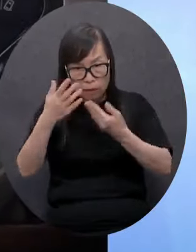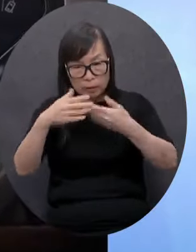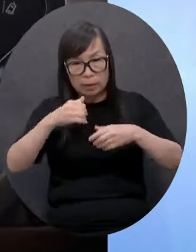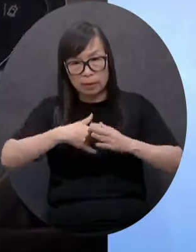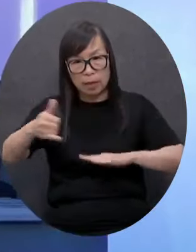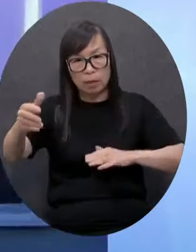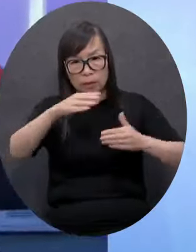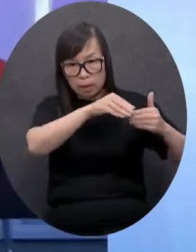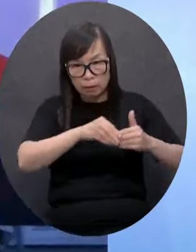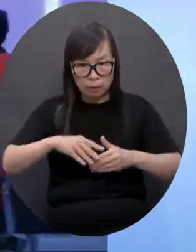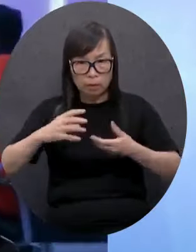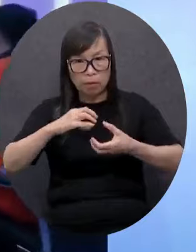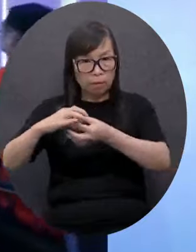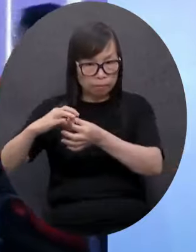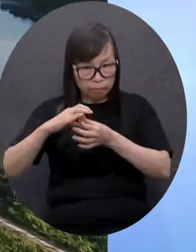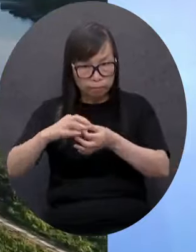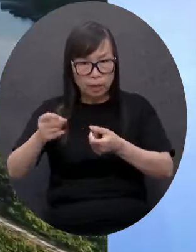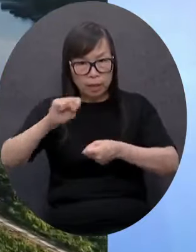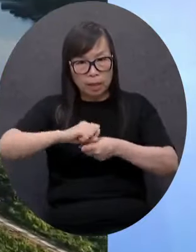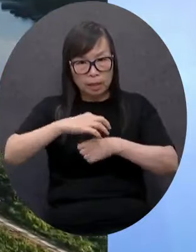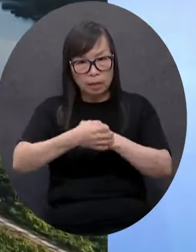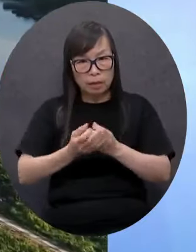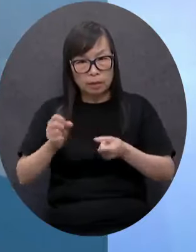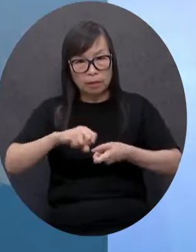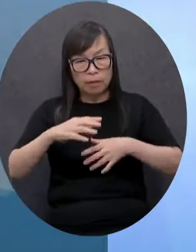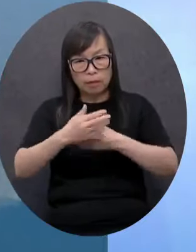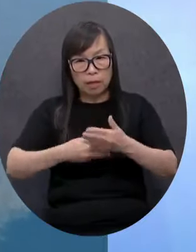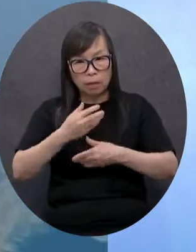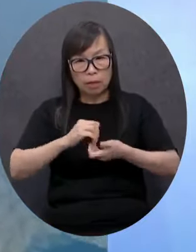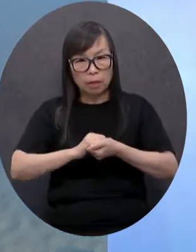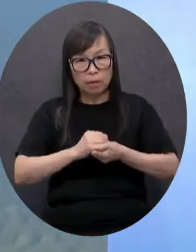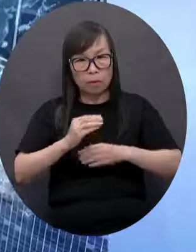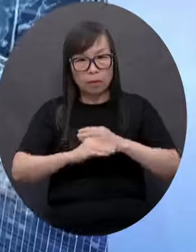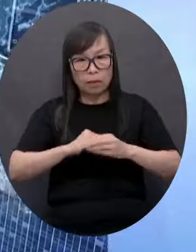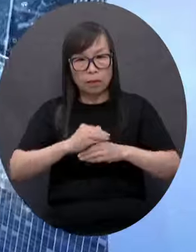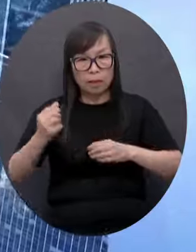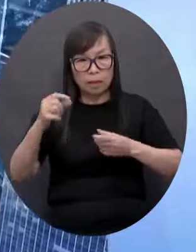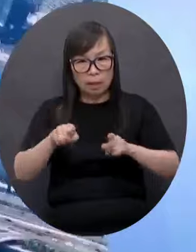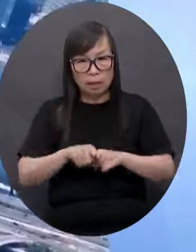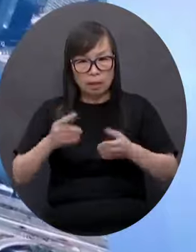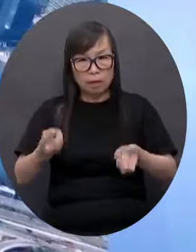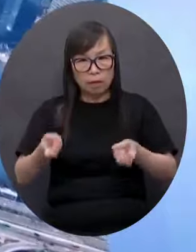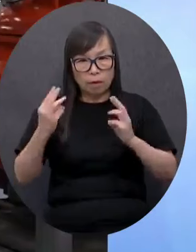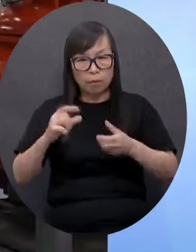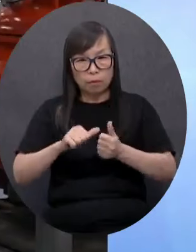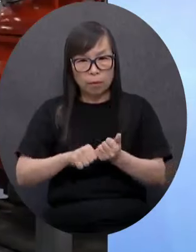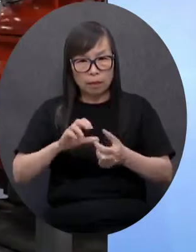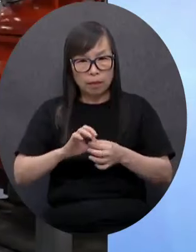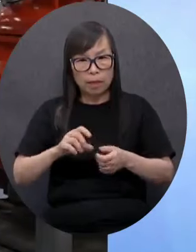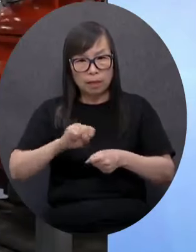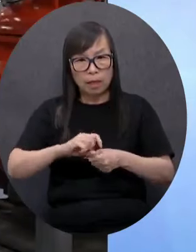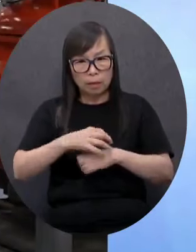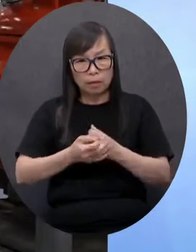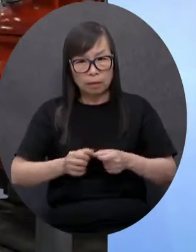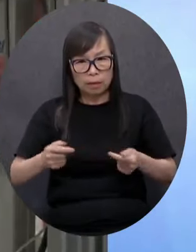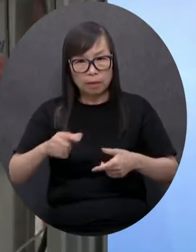和引进来相结合，扩大国际科技交流合作，努力构建合作共赢的伙伴关系。要加强国际化